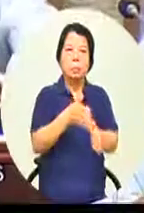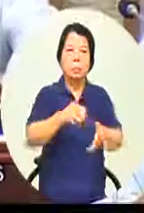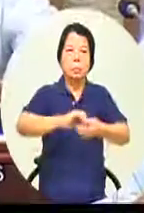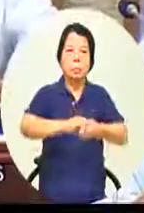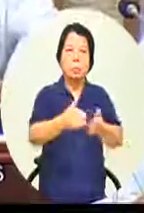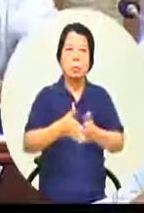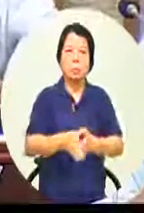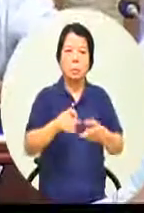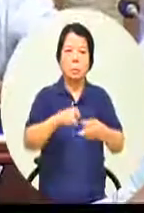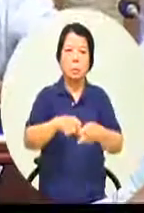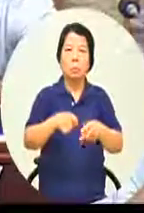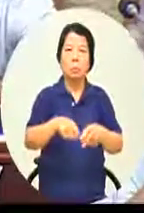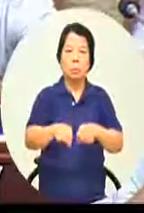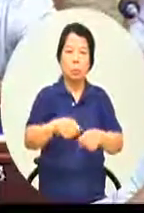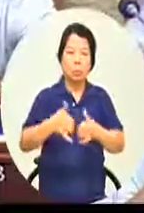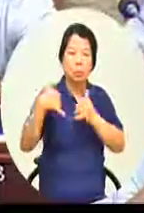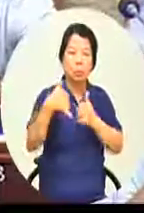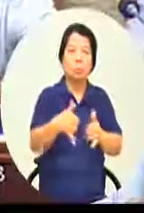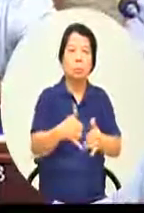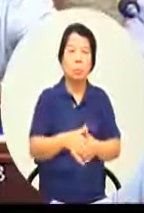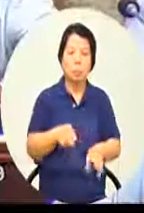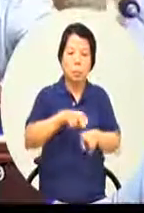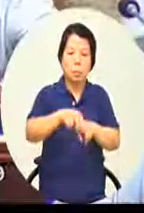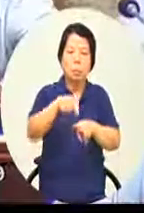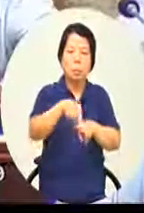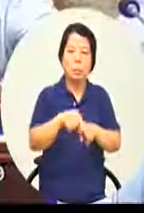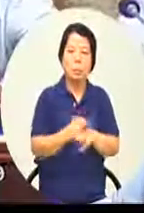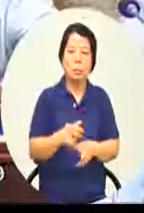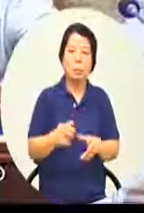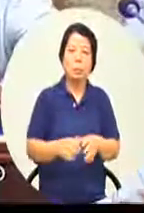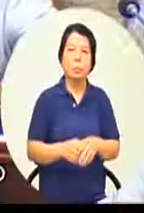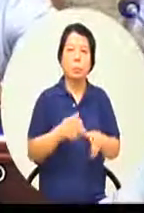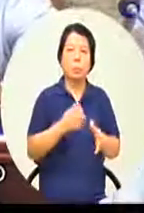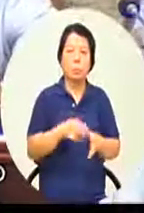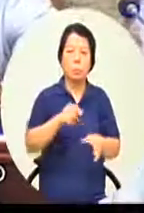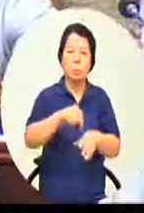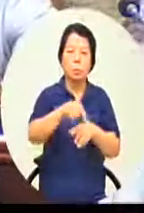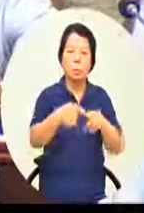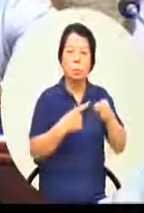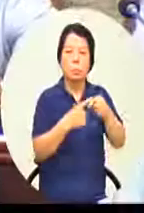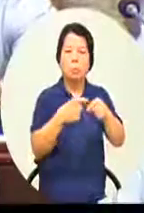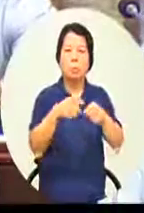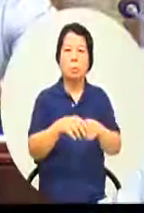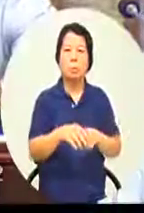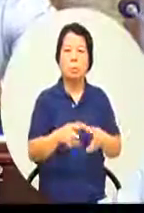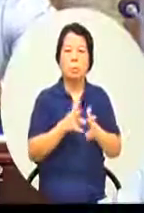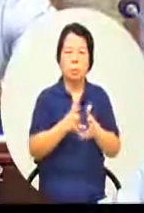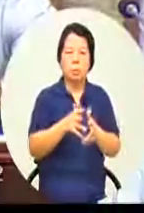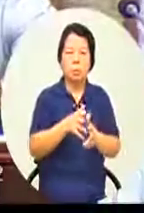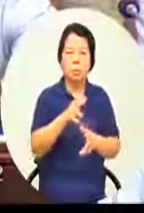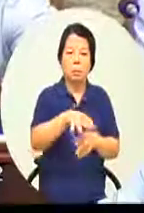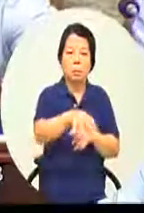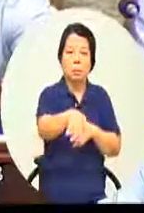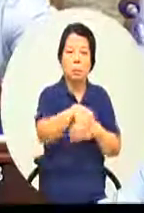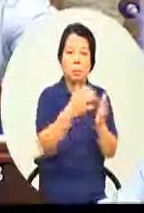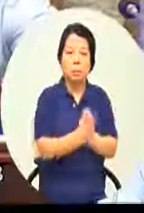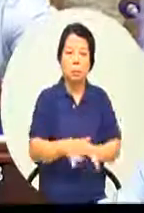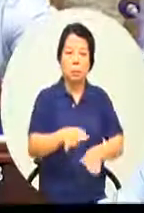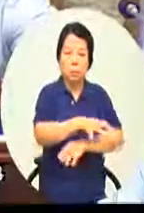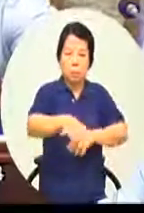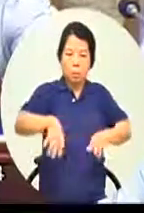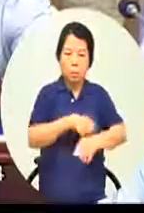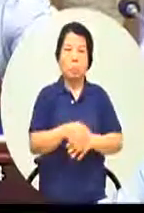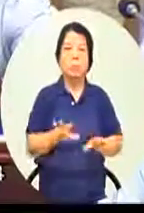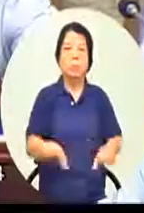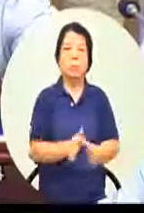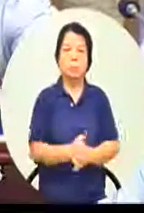的工程，像路廊、轨道、车站这些是我们所必须的。那除了这些之外，其实我们也把周边的部分，像